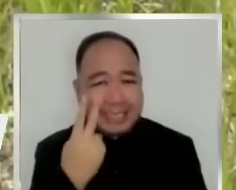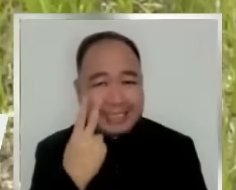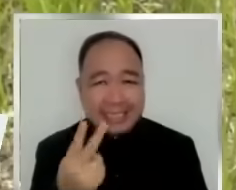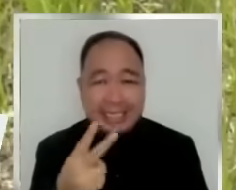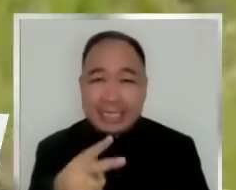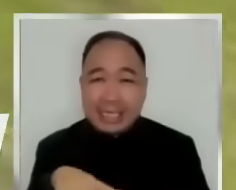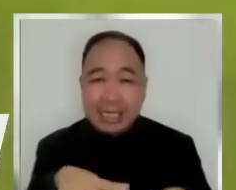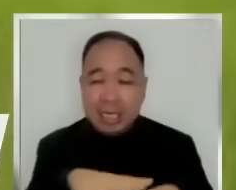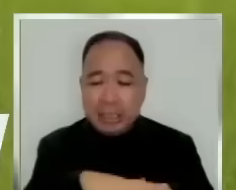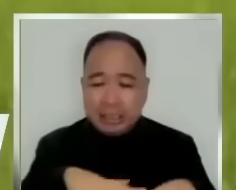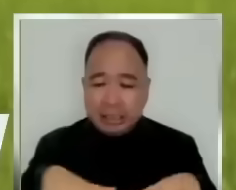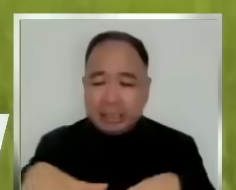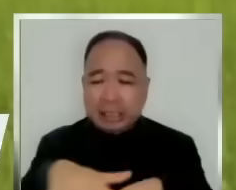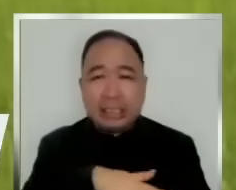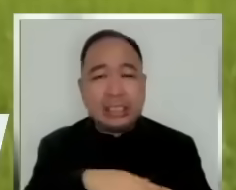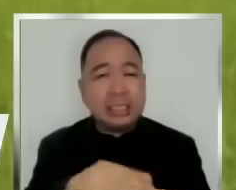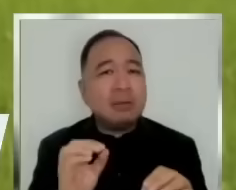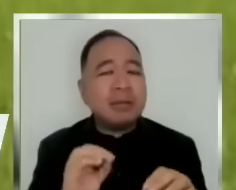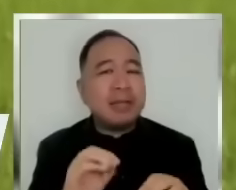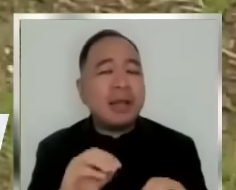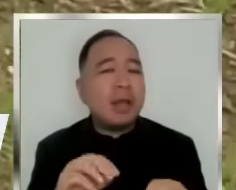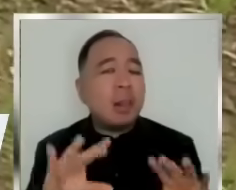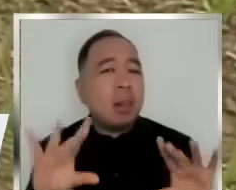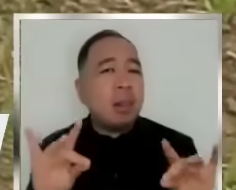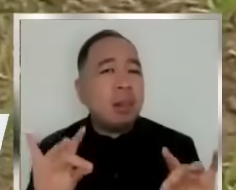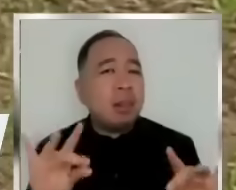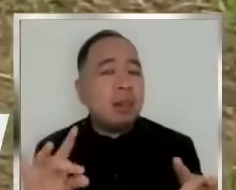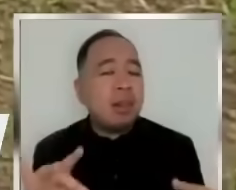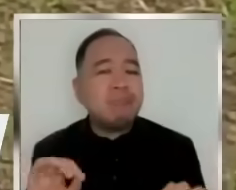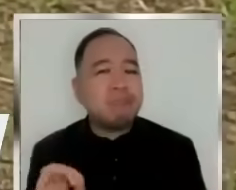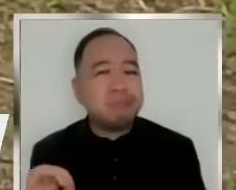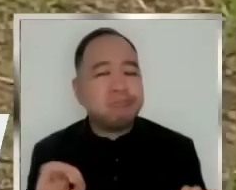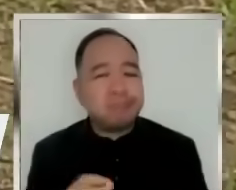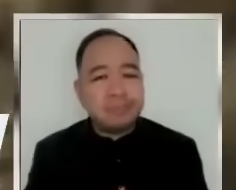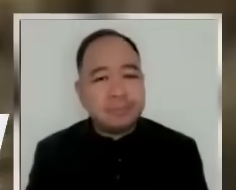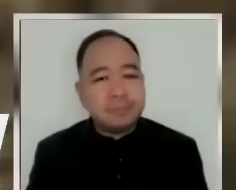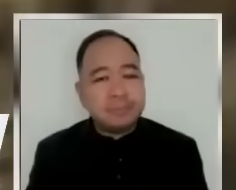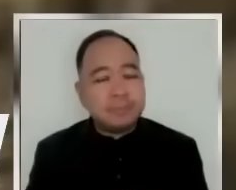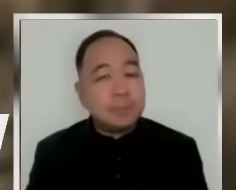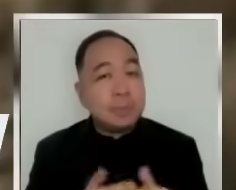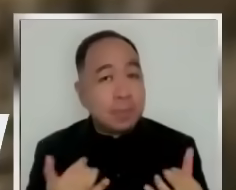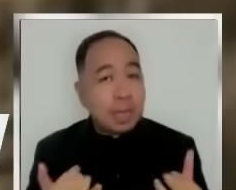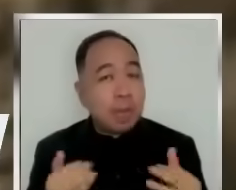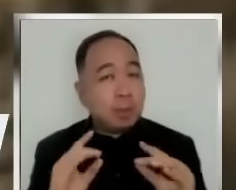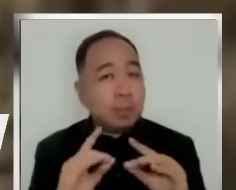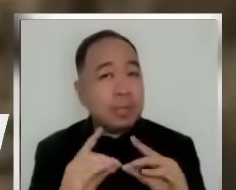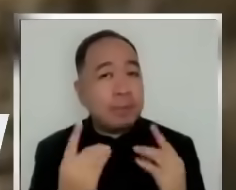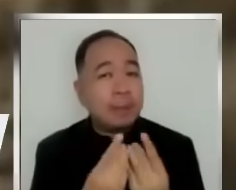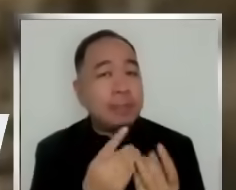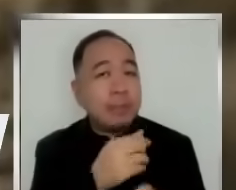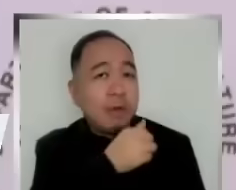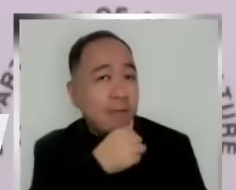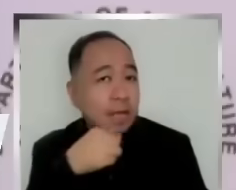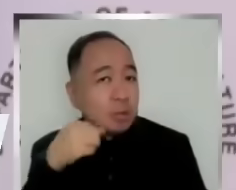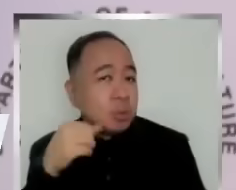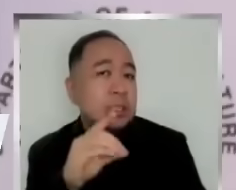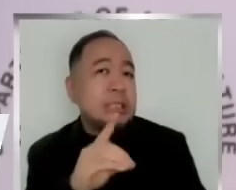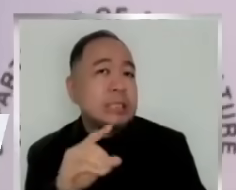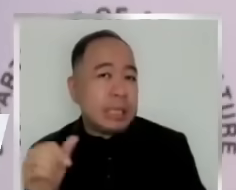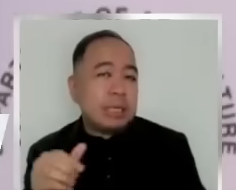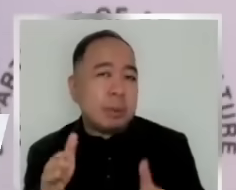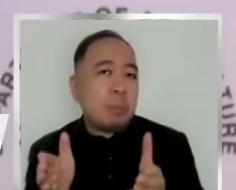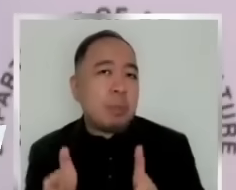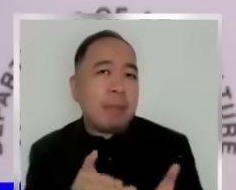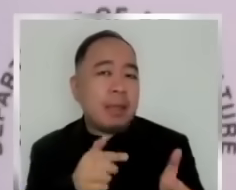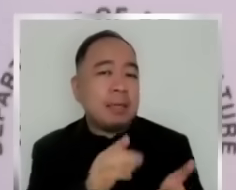siyang hydration. Sa ngayon, naghahanda na ang Department of Agriculture sa Zamboanga Peninsula.